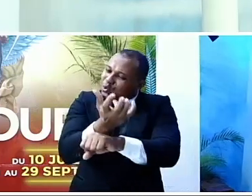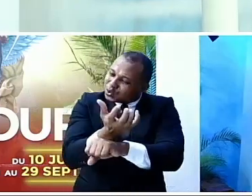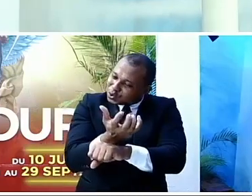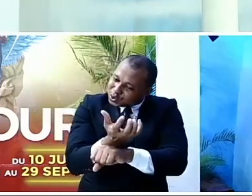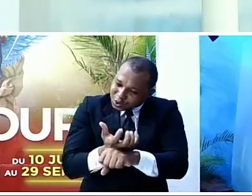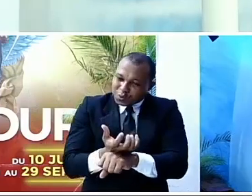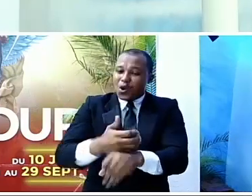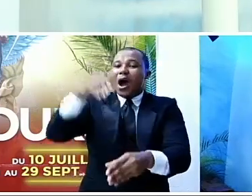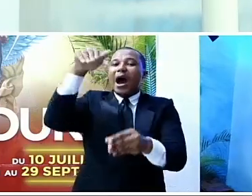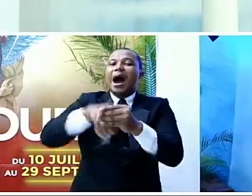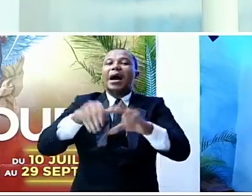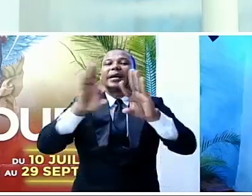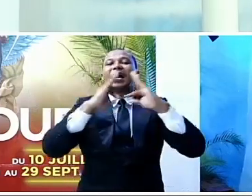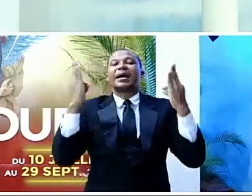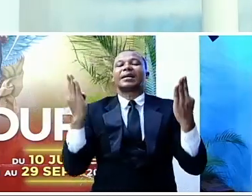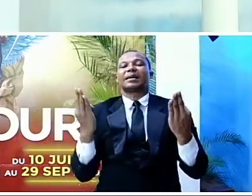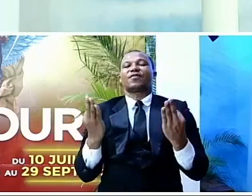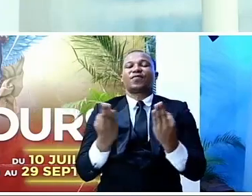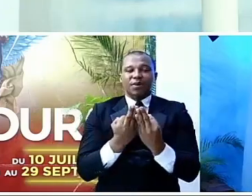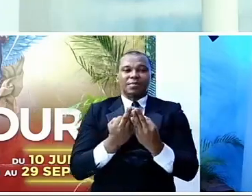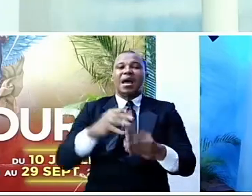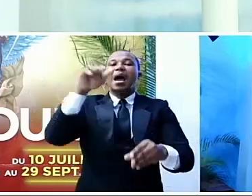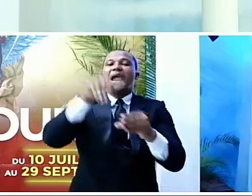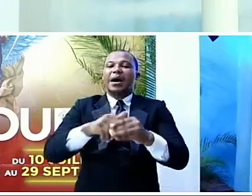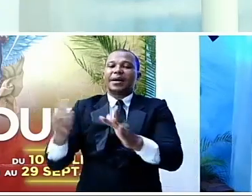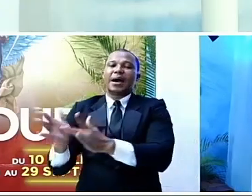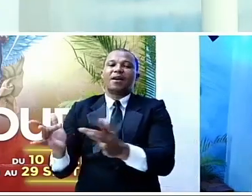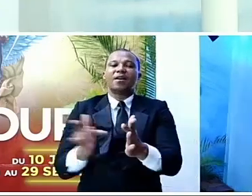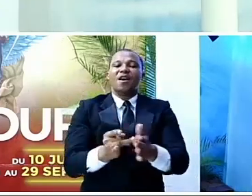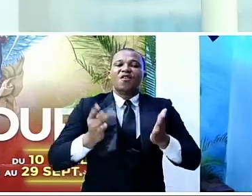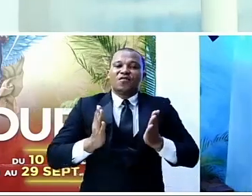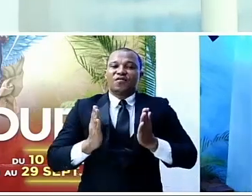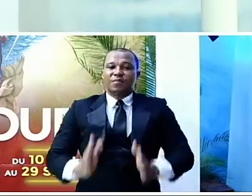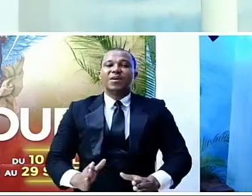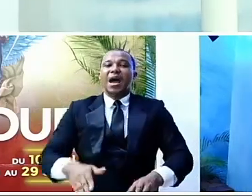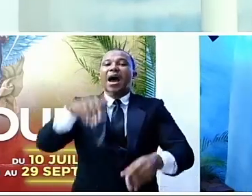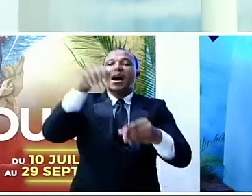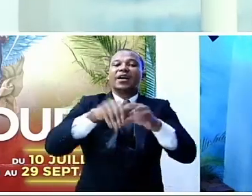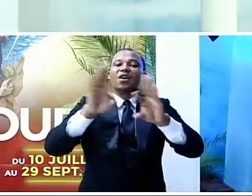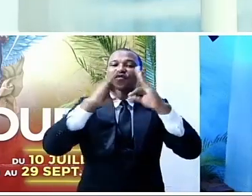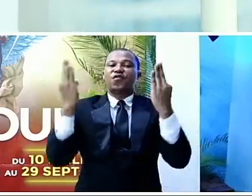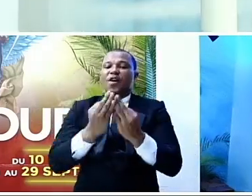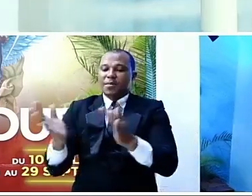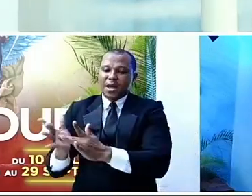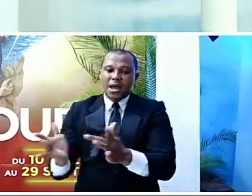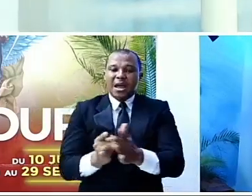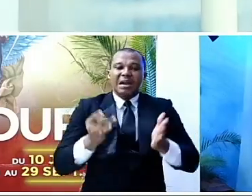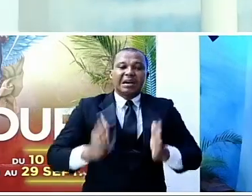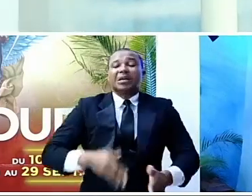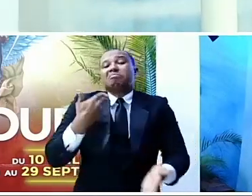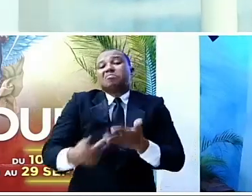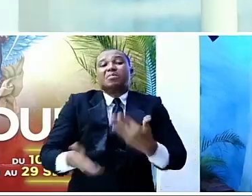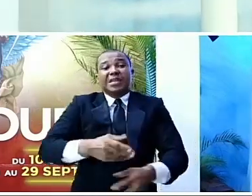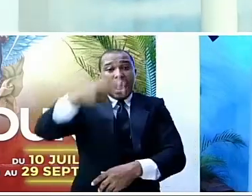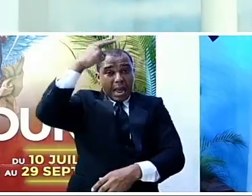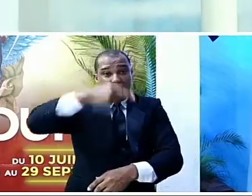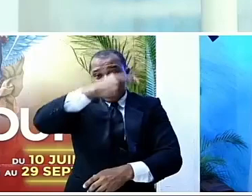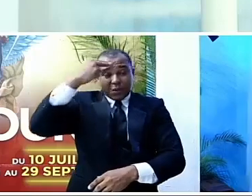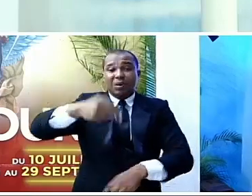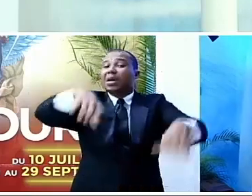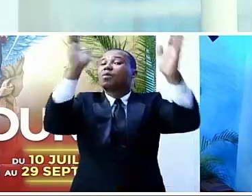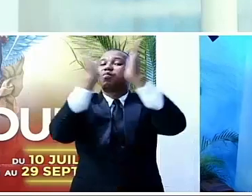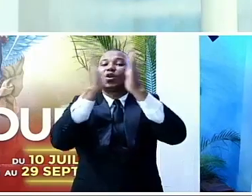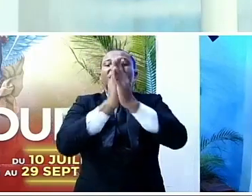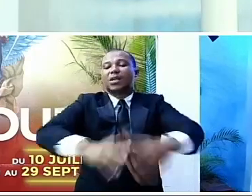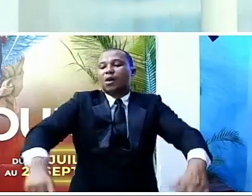caillou, en dans caillou chrétien, en dans famille chrétienne, que ce soit catholique, protestant, que ce soit